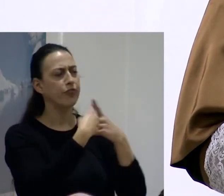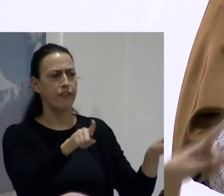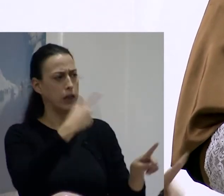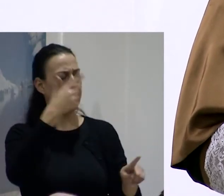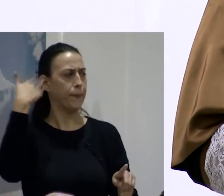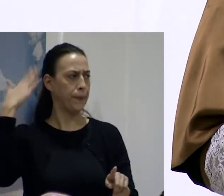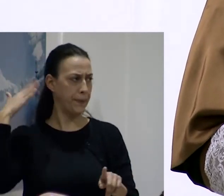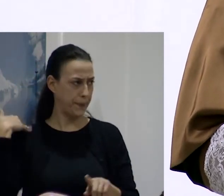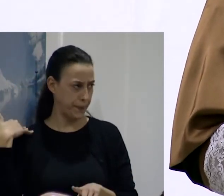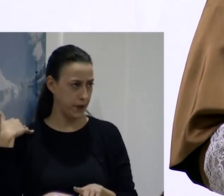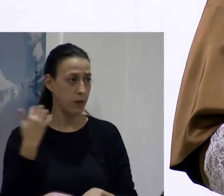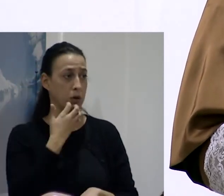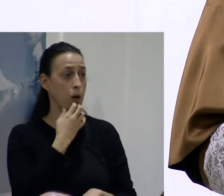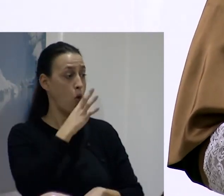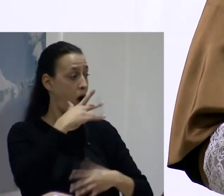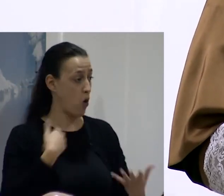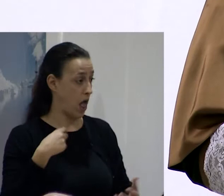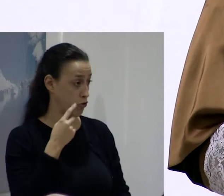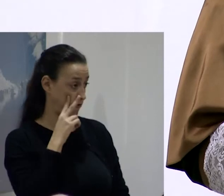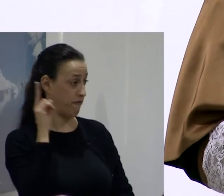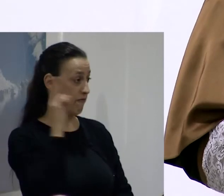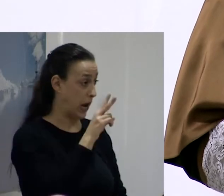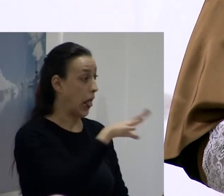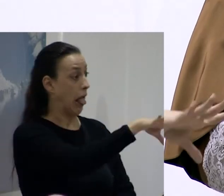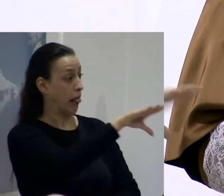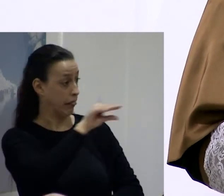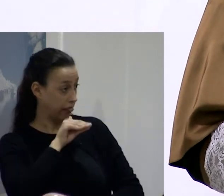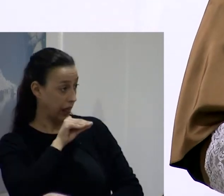no anul·la la interpretació